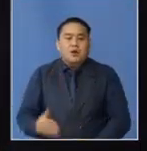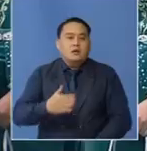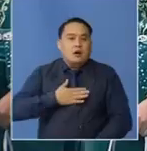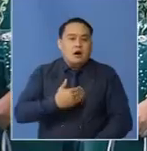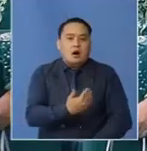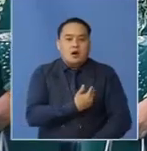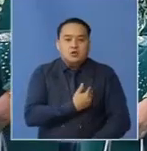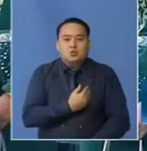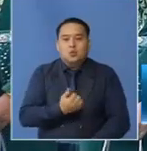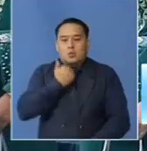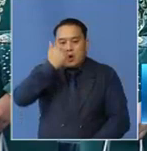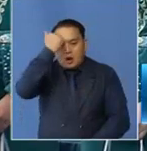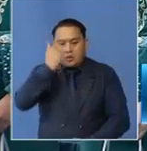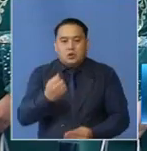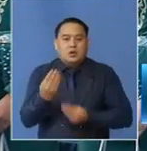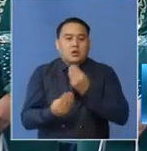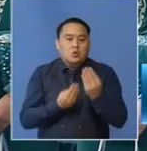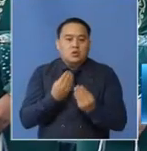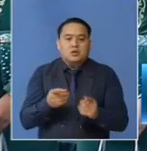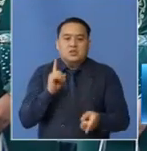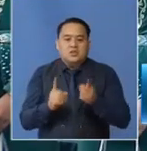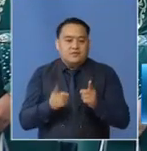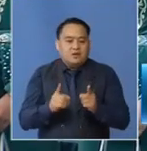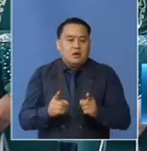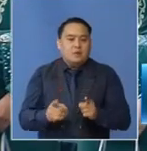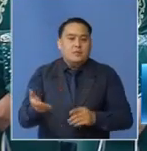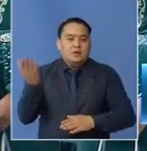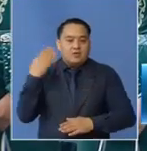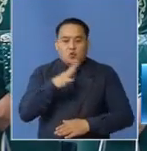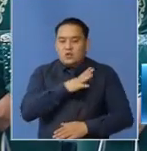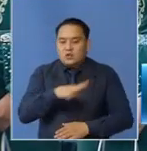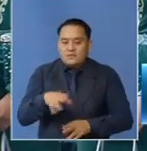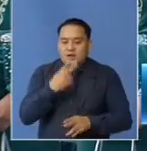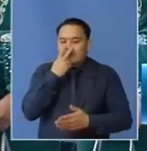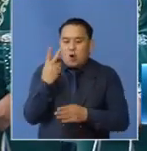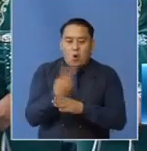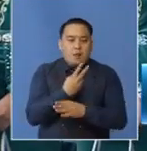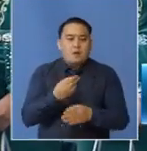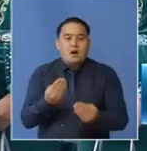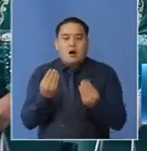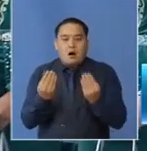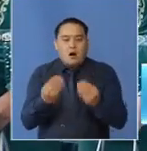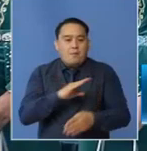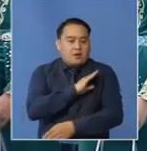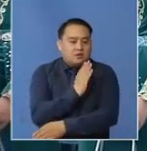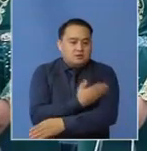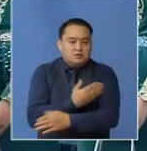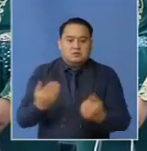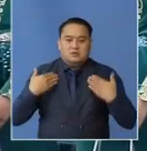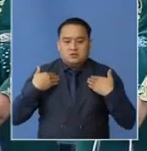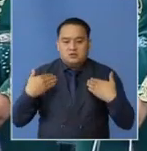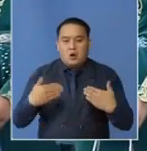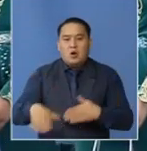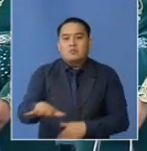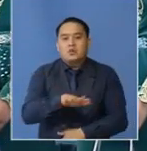за красивую игру. Действительно, такой красивой игры давно мы не видели. Обе команды прекрасные, сильные. Но